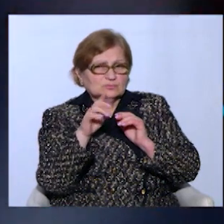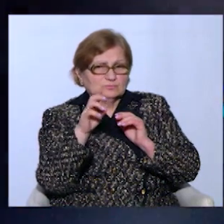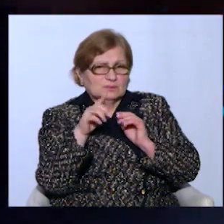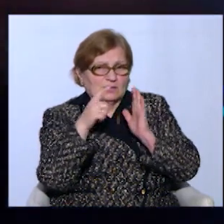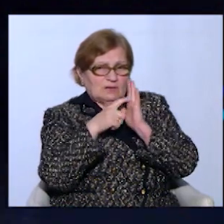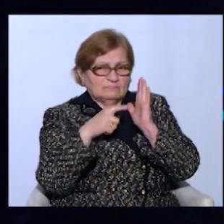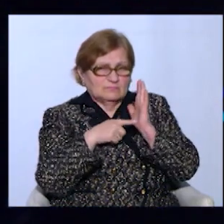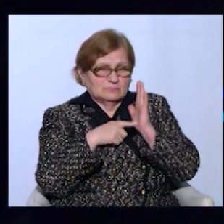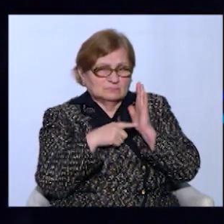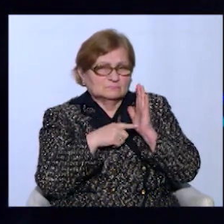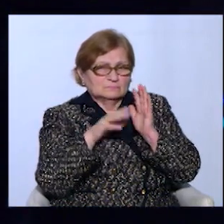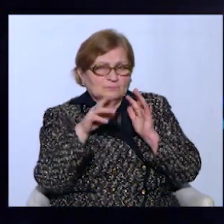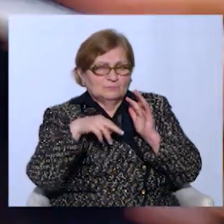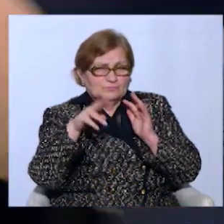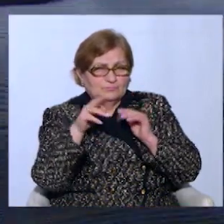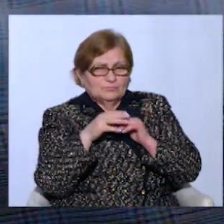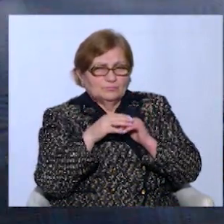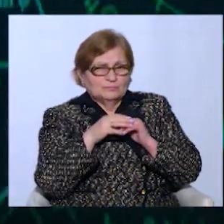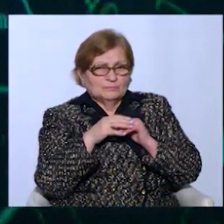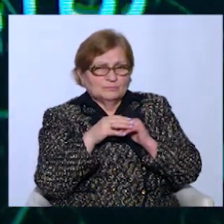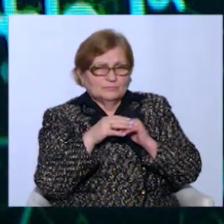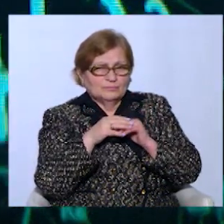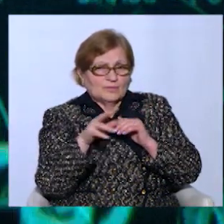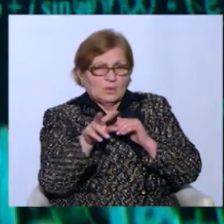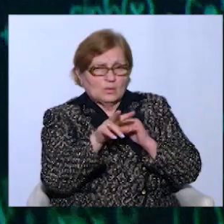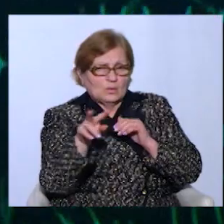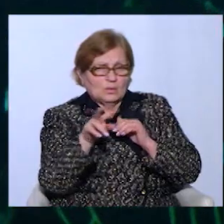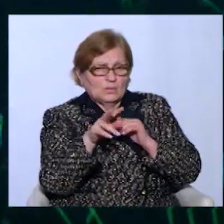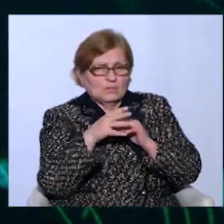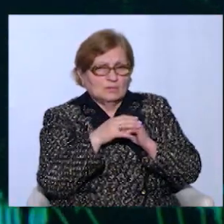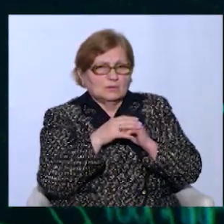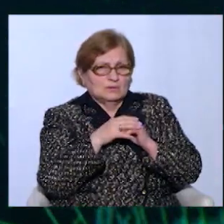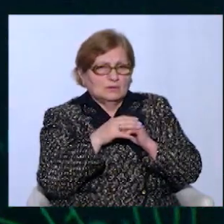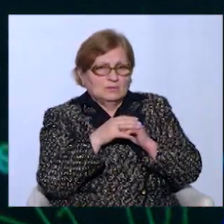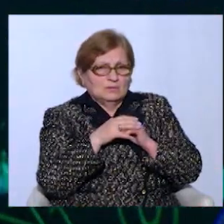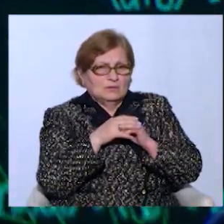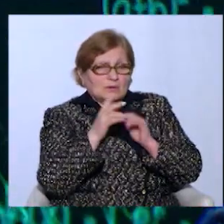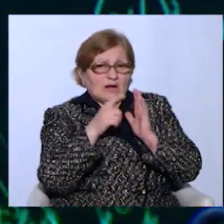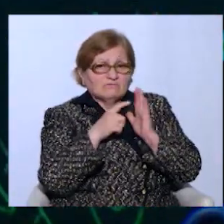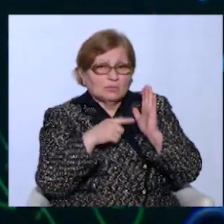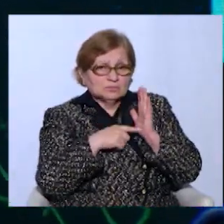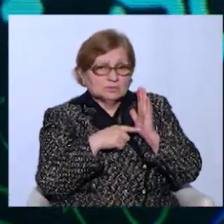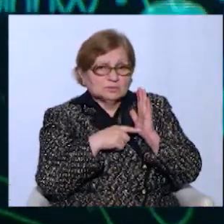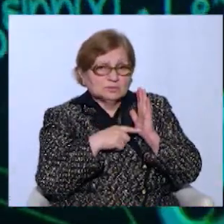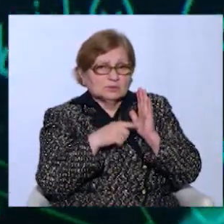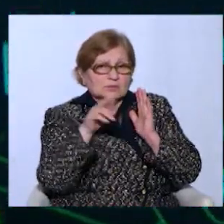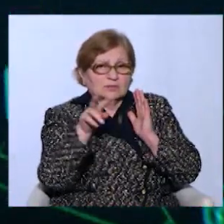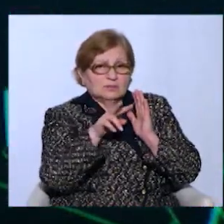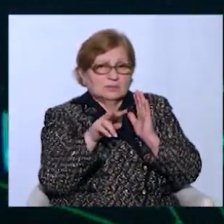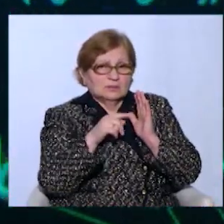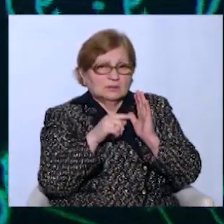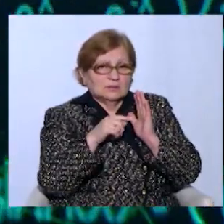იმისა, რომ კუთხე სხვა არის, sinusი არის იგივე. და მოდით ახლა აი ეს ორი შეფარდება ერთმანეთზე გავყოთ. ერთმანეთზე რო